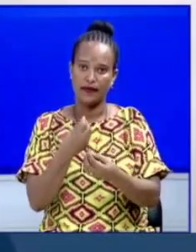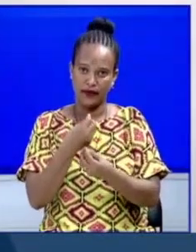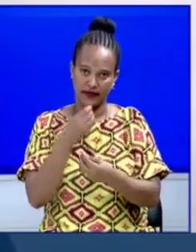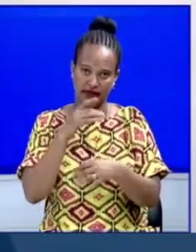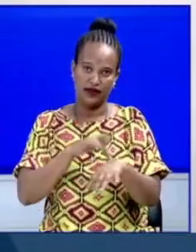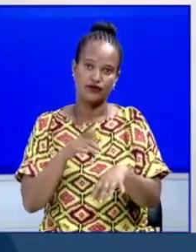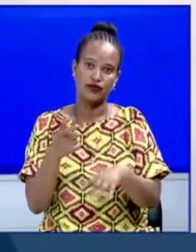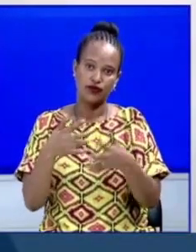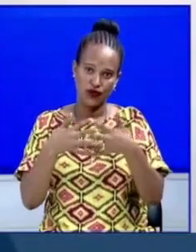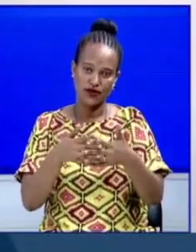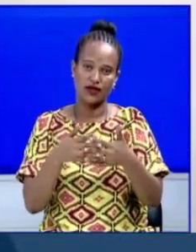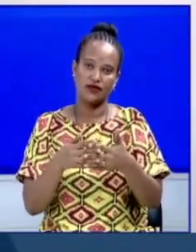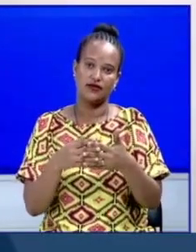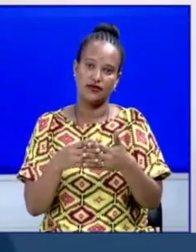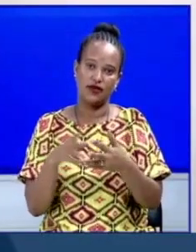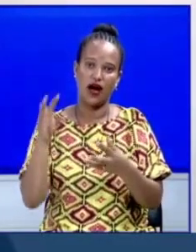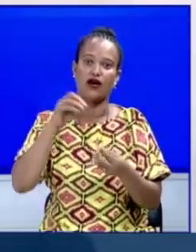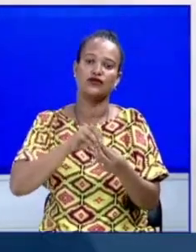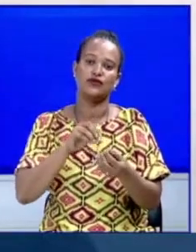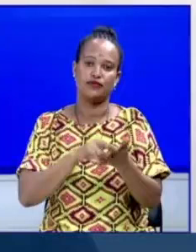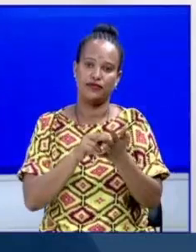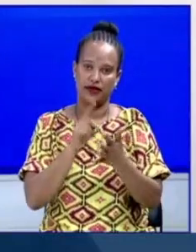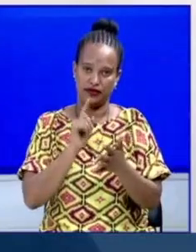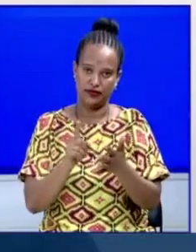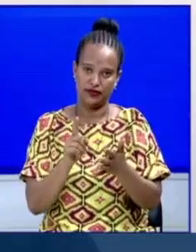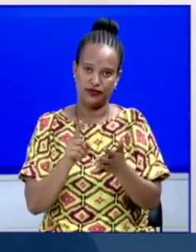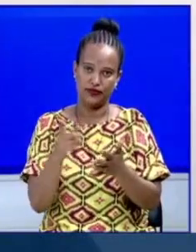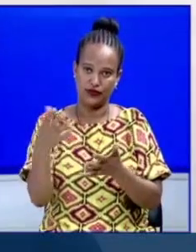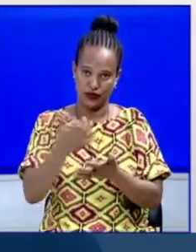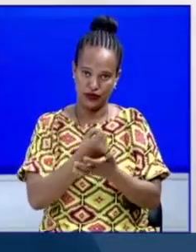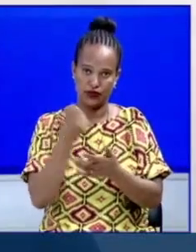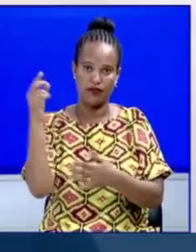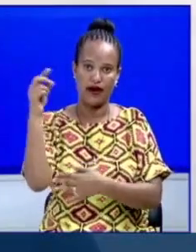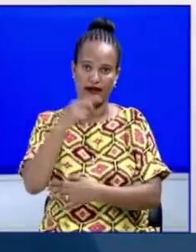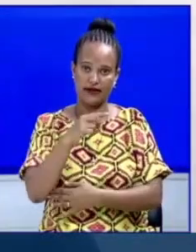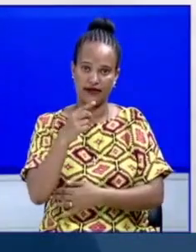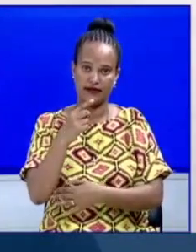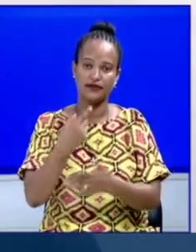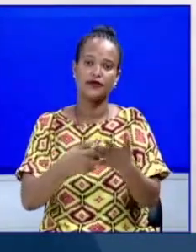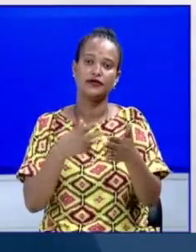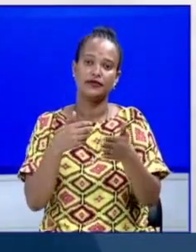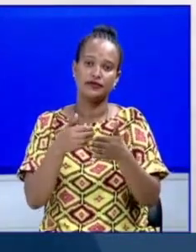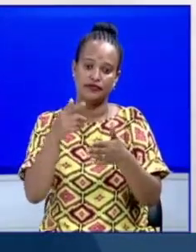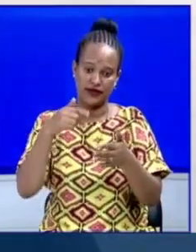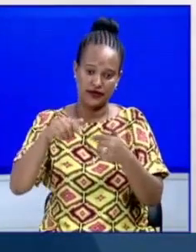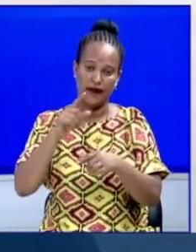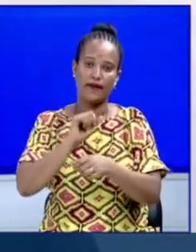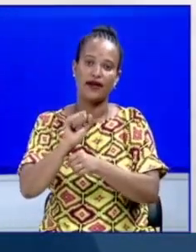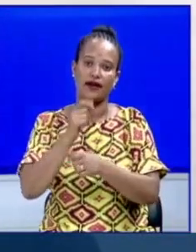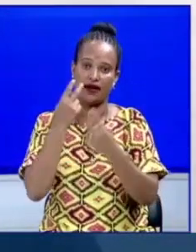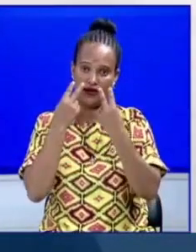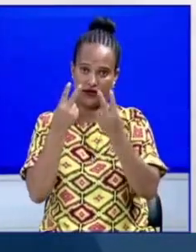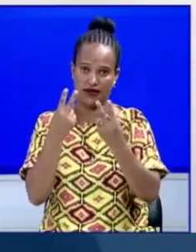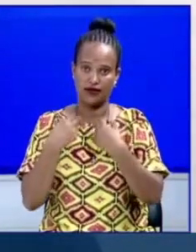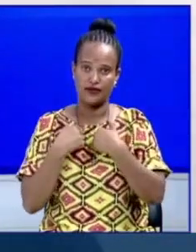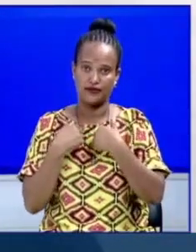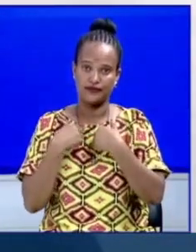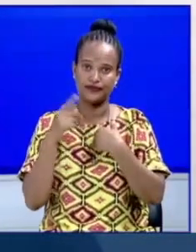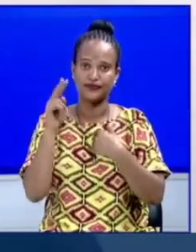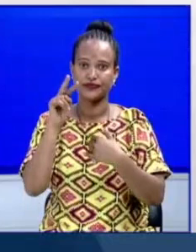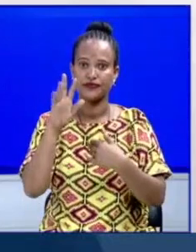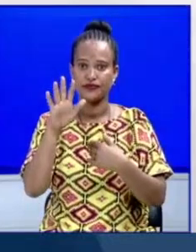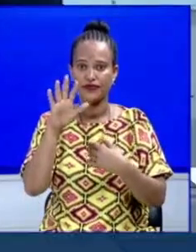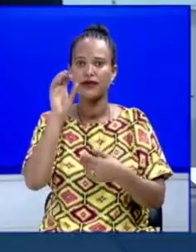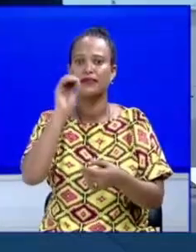ዘይኮኑ ቁሳቁሳት እውን ሓዊሱ ማለት እዩ። ምስቲ ወሲድዎ ዘሎ መዓልትን ምስበፅሒ መፅአን ዘለዋ መኪናታት ክረአ ከሎ ዳርጋ